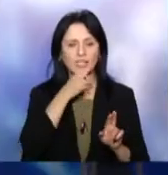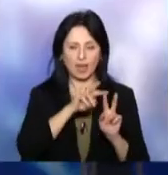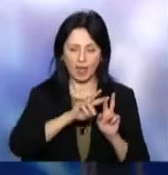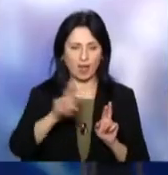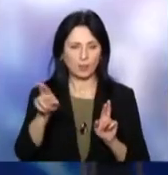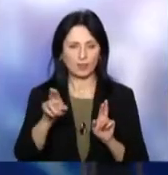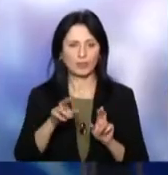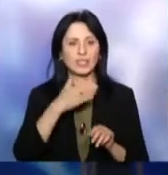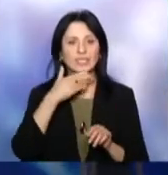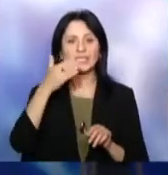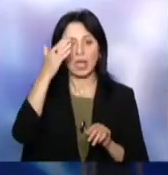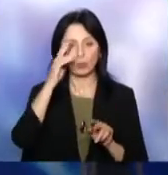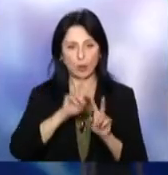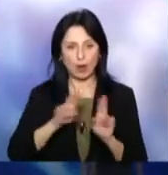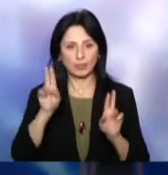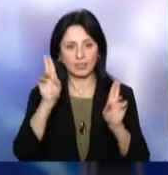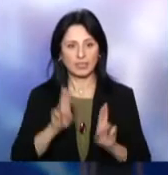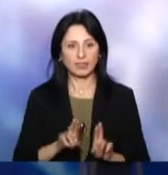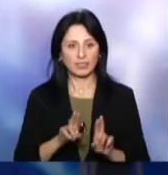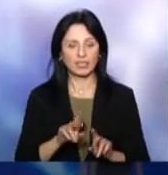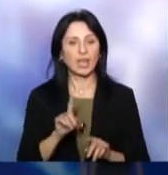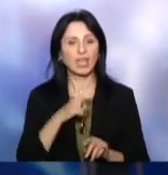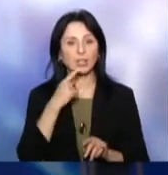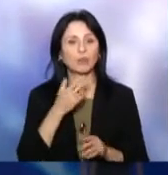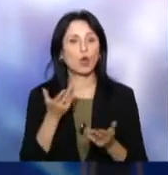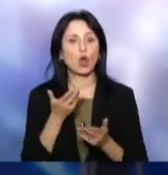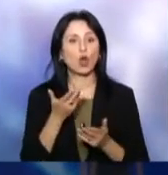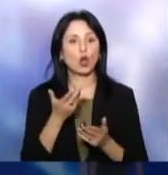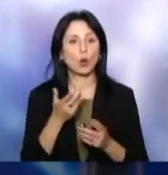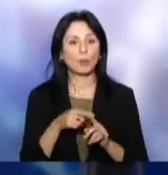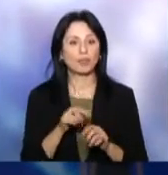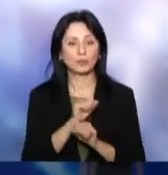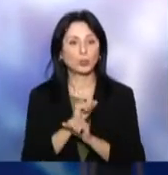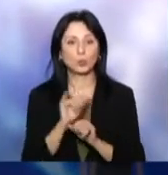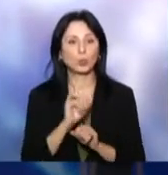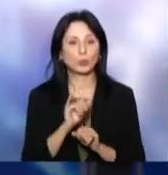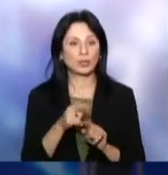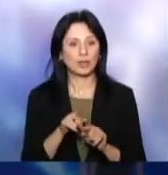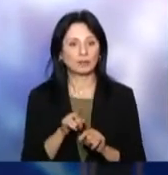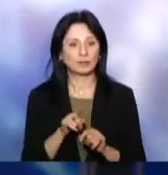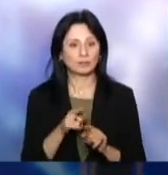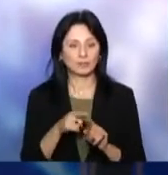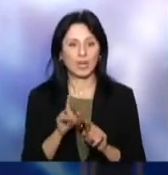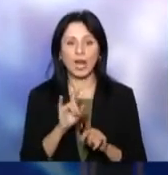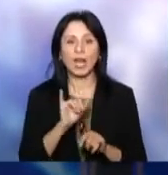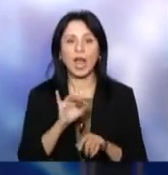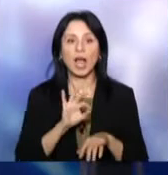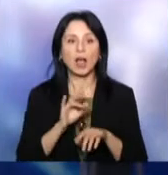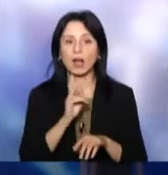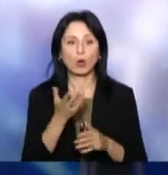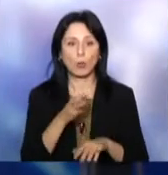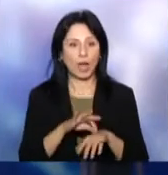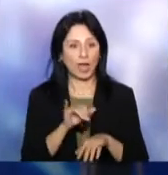წესია, რომ ზაფხულში გაჩნია, რა თქმა უნდა, რომელ განეცზე ვიმყოფებით და რა ტიპის კანი გვაქვს.